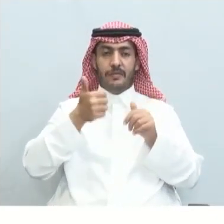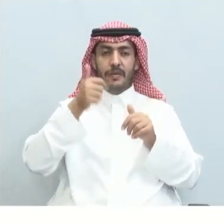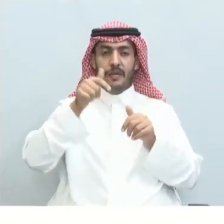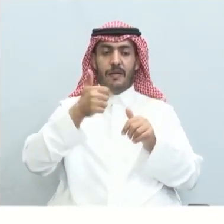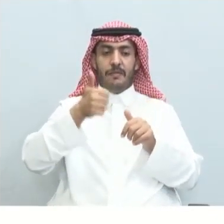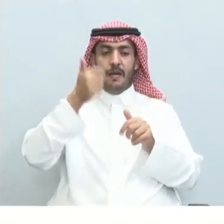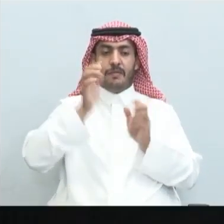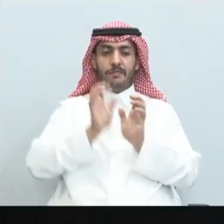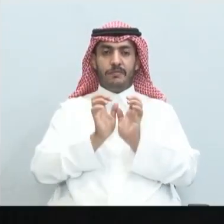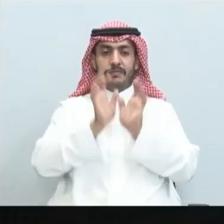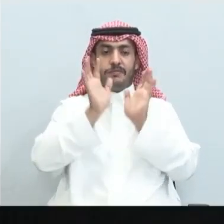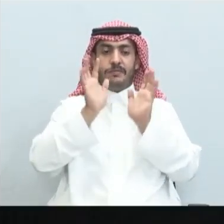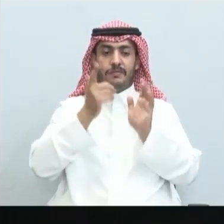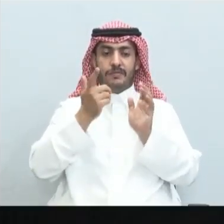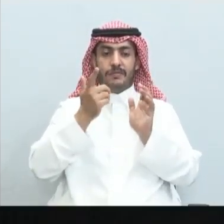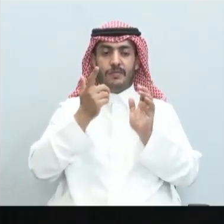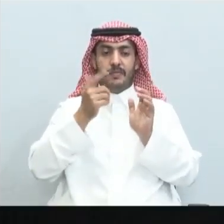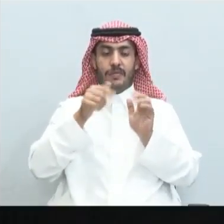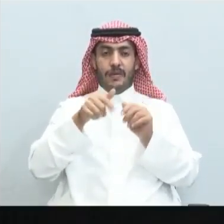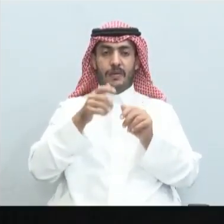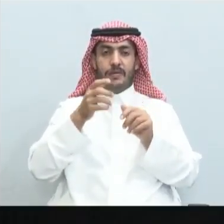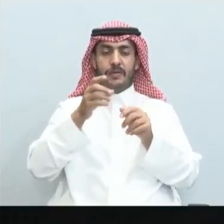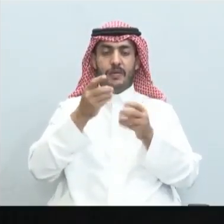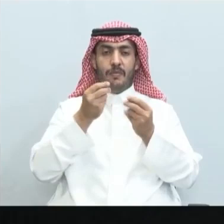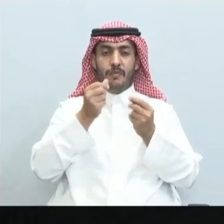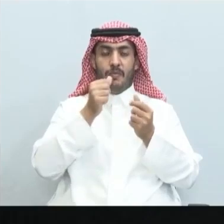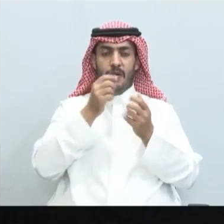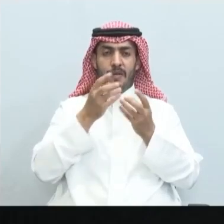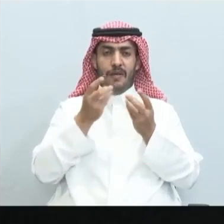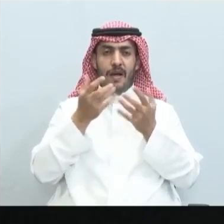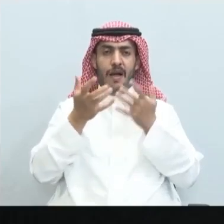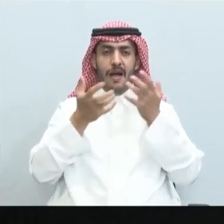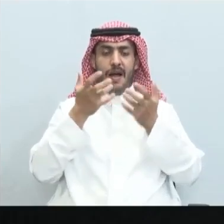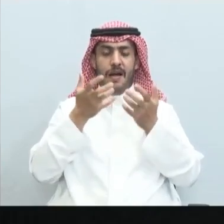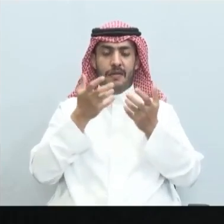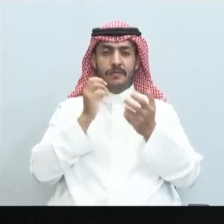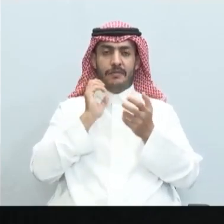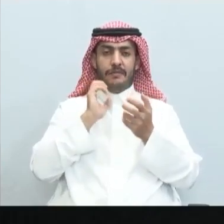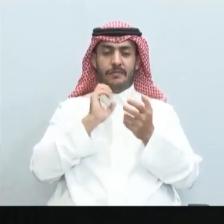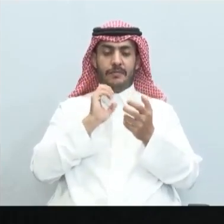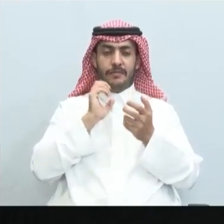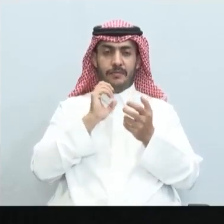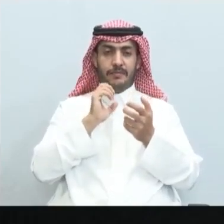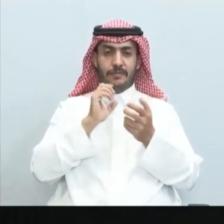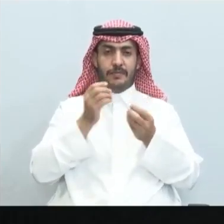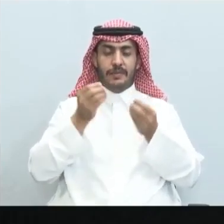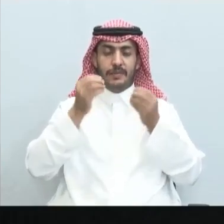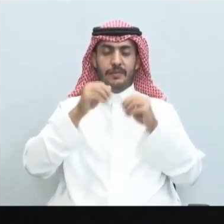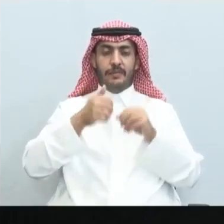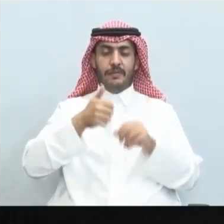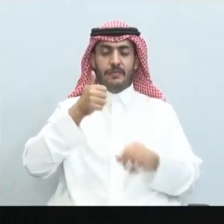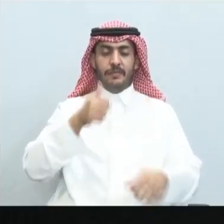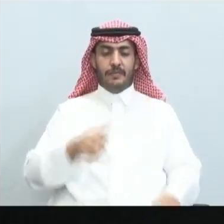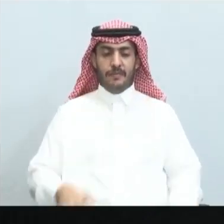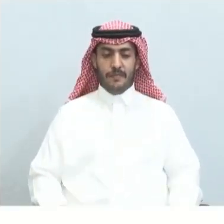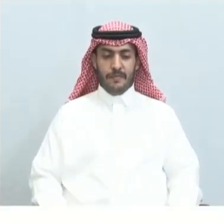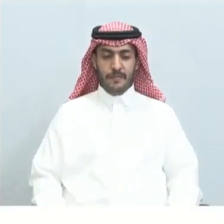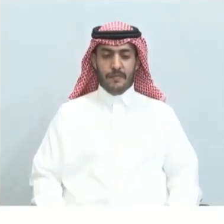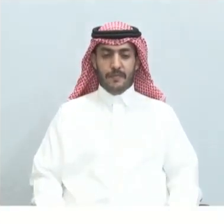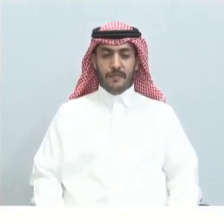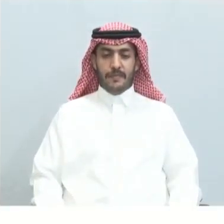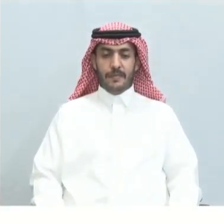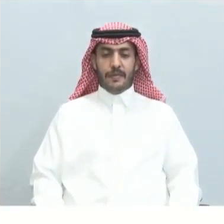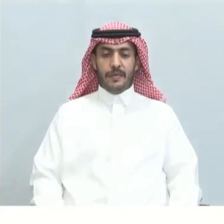حدثت هذه الصهاره ما هو تركيب هذه الصهاره التي نتجت عن احد البراكين